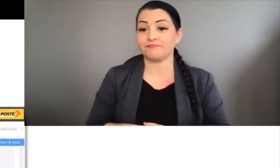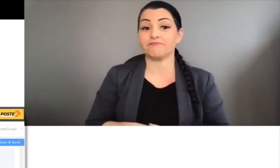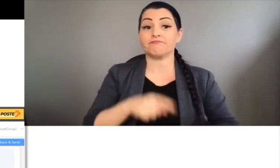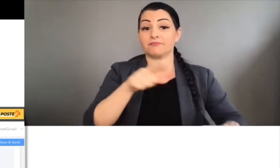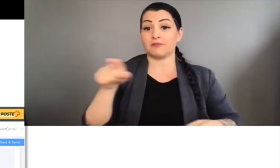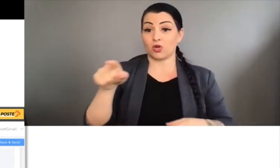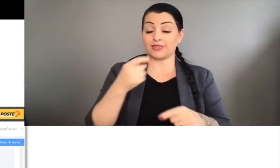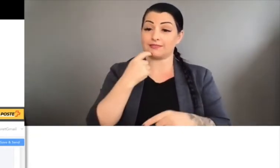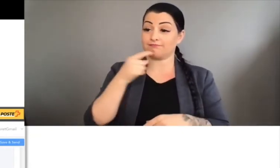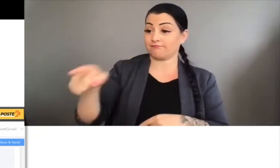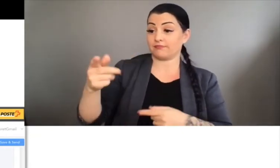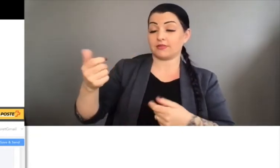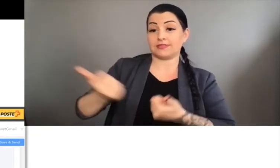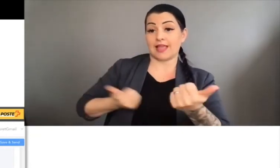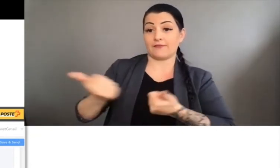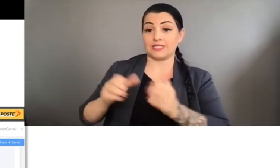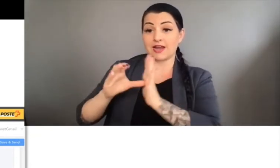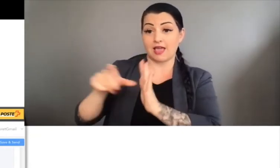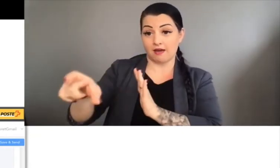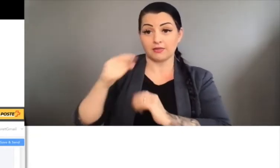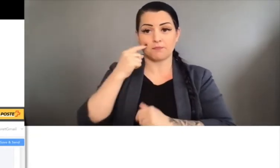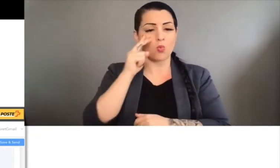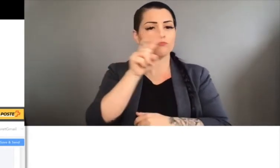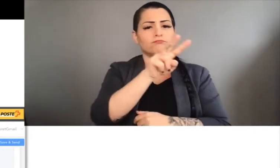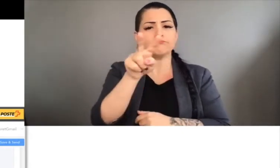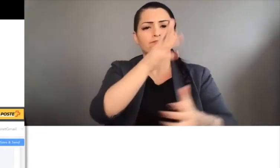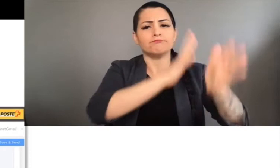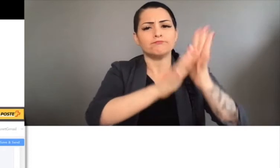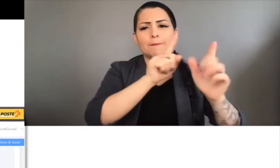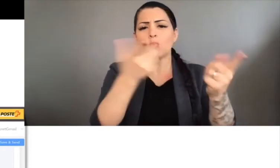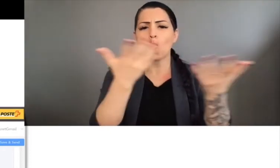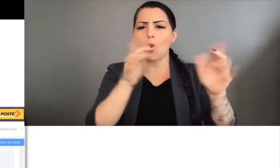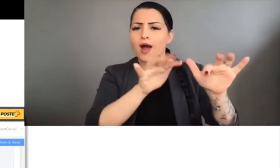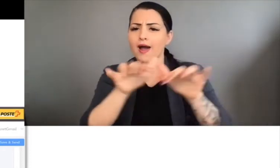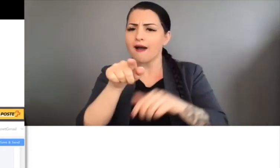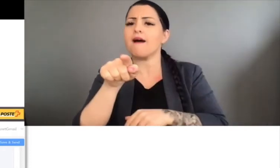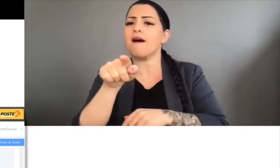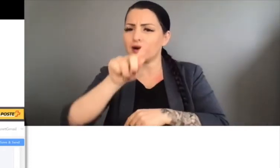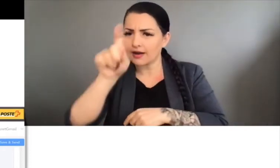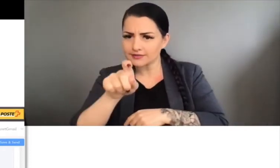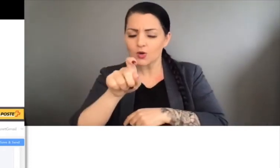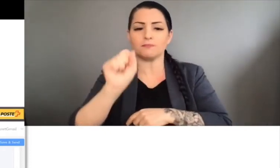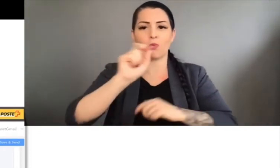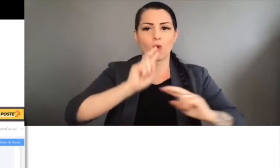Le service clientèle prend connaissance de la demande traduite depuis la vidéo et y répond par écrit.